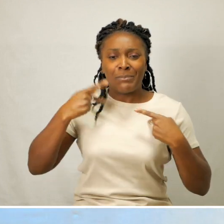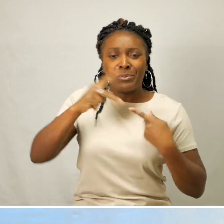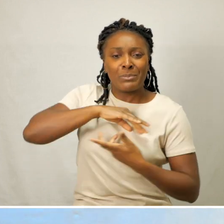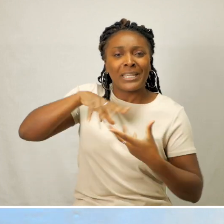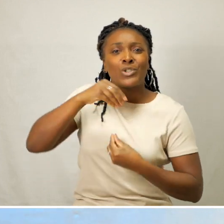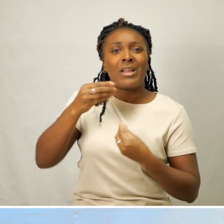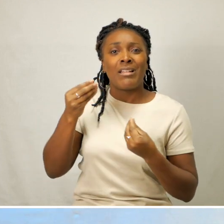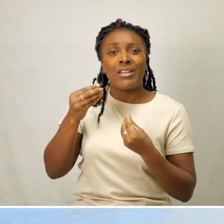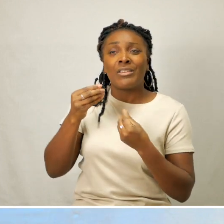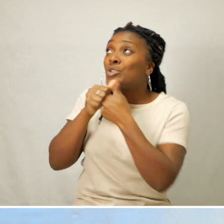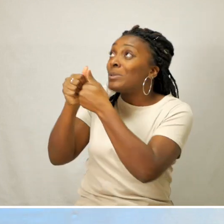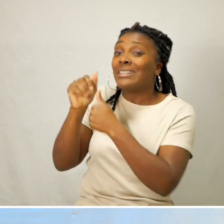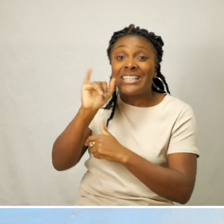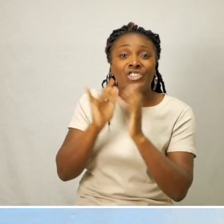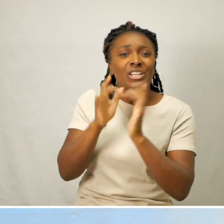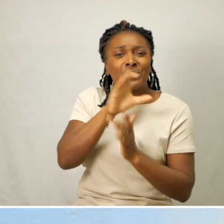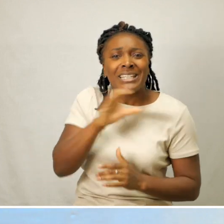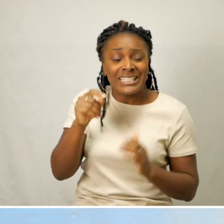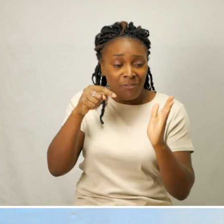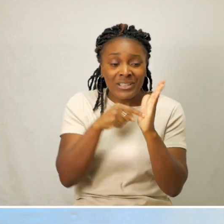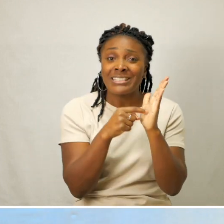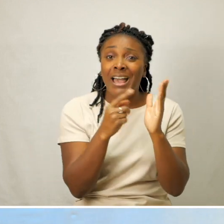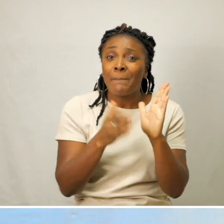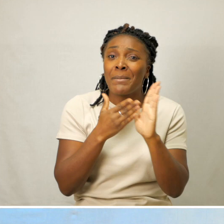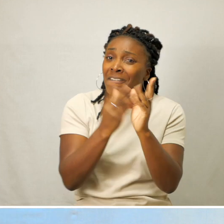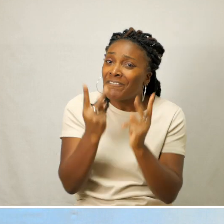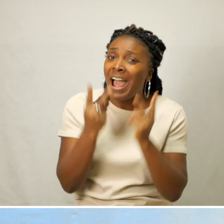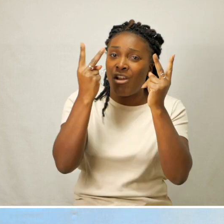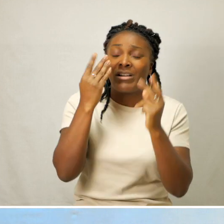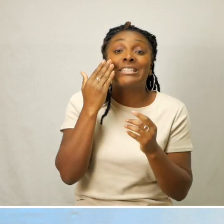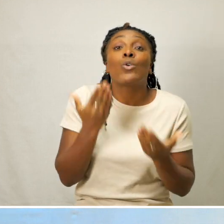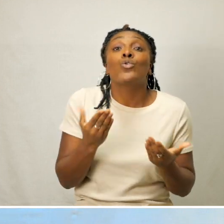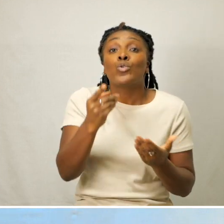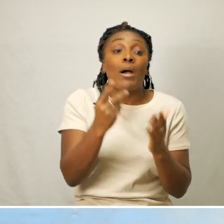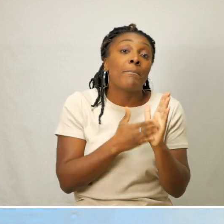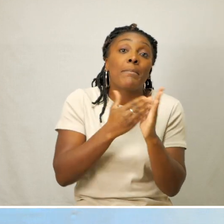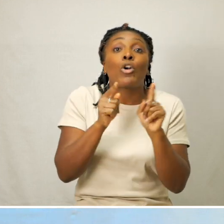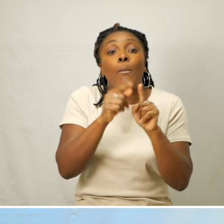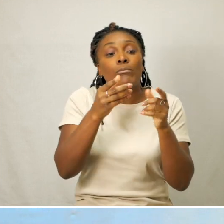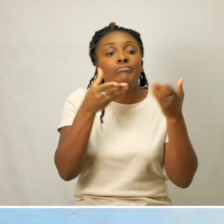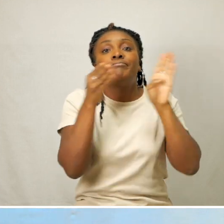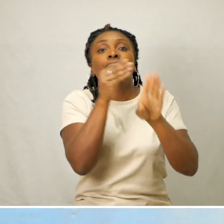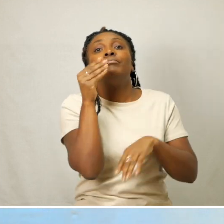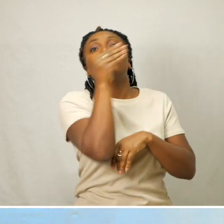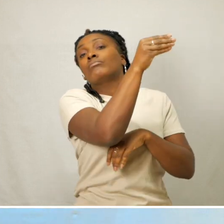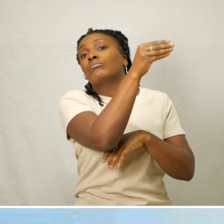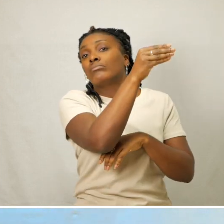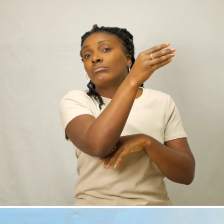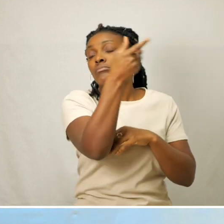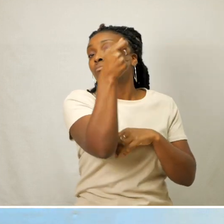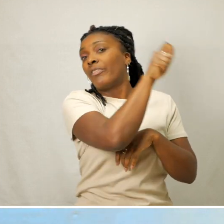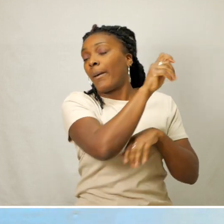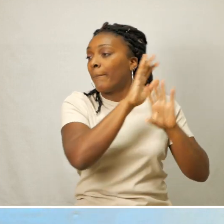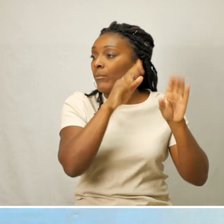cette parole soit précieuse à tes yeux. Et si peut-être aujourd'hui tu l'as dénigrée, ou que tu l'as mis peut-être au placard, ou que tu la lis de temps en